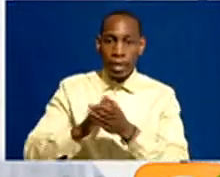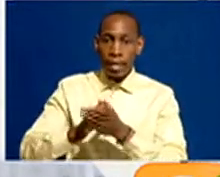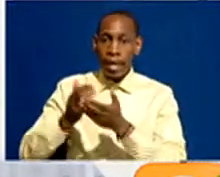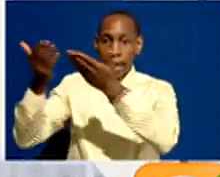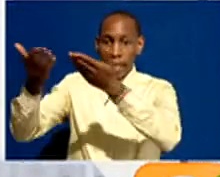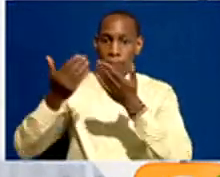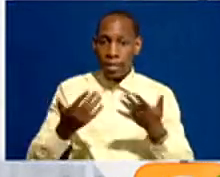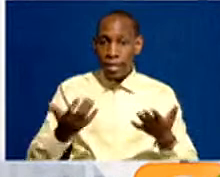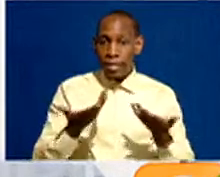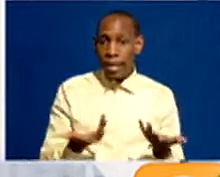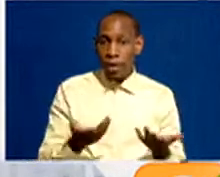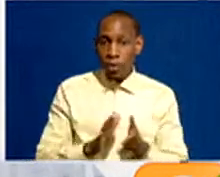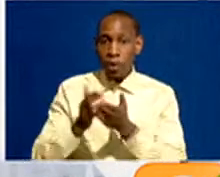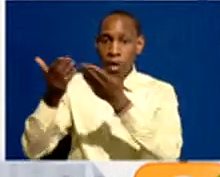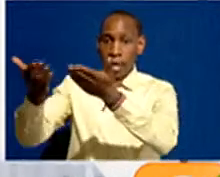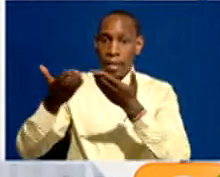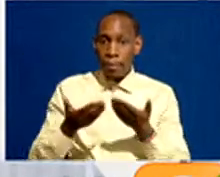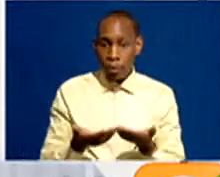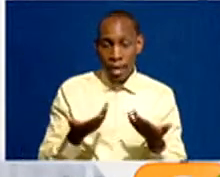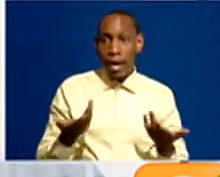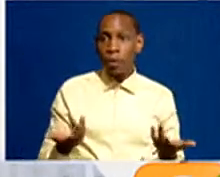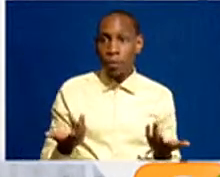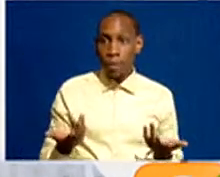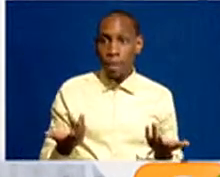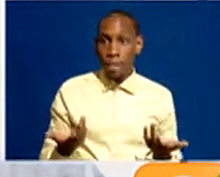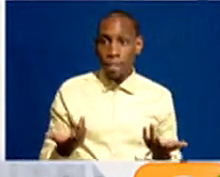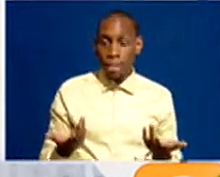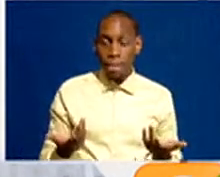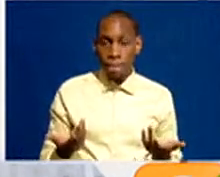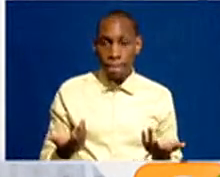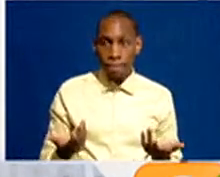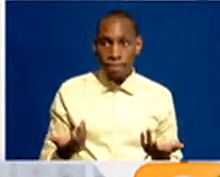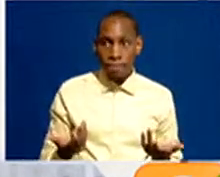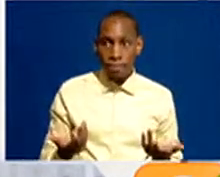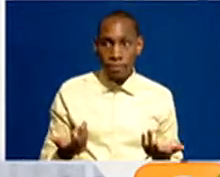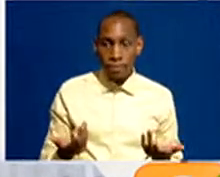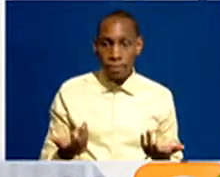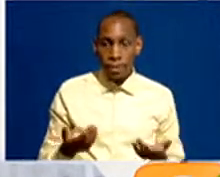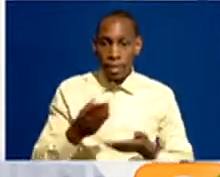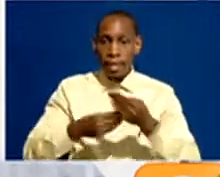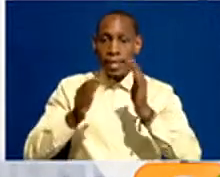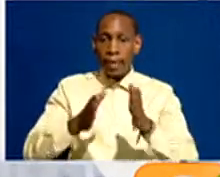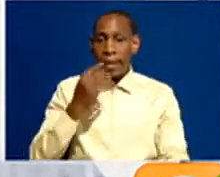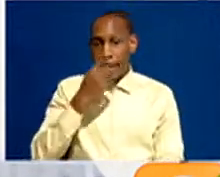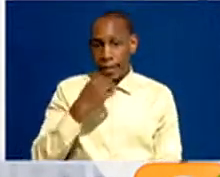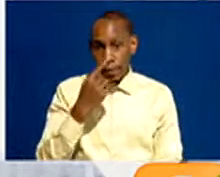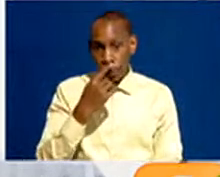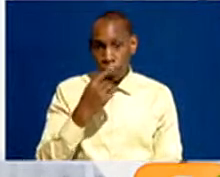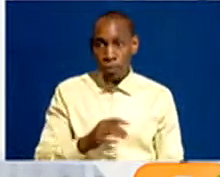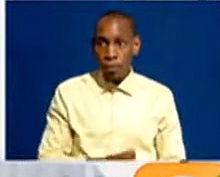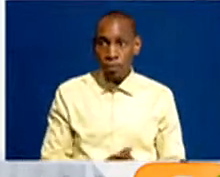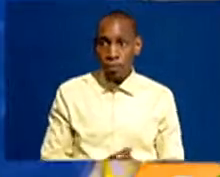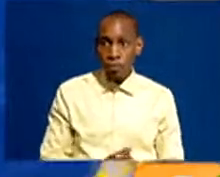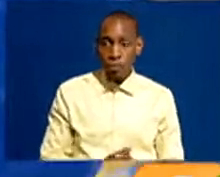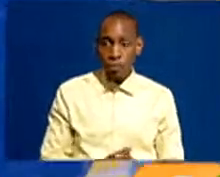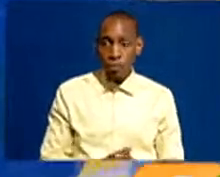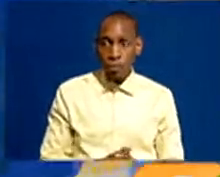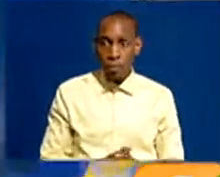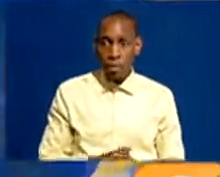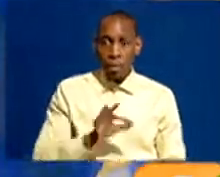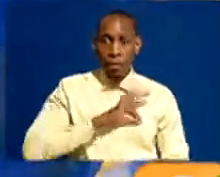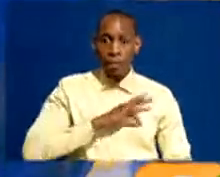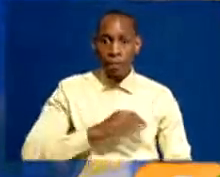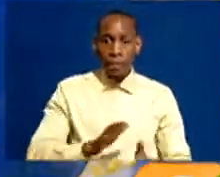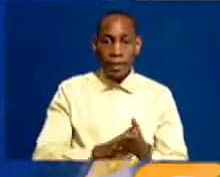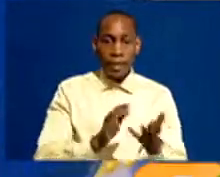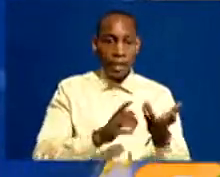aje? Analipa aje? Ana import aje? Who are the suppliers? Anakria mzigo aje? How is the profit